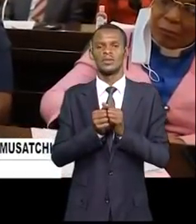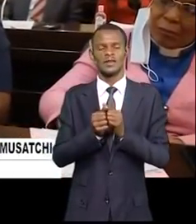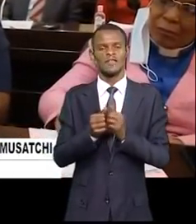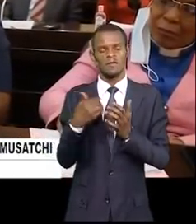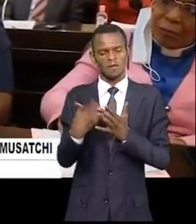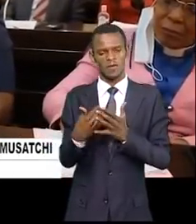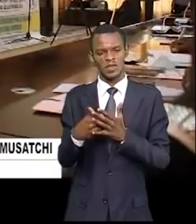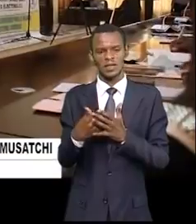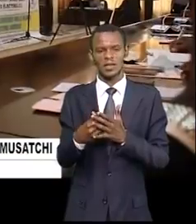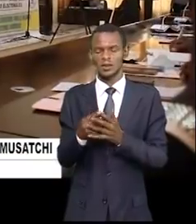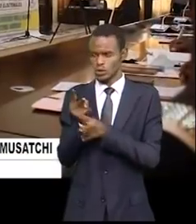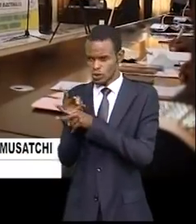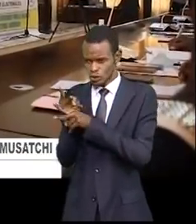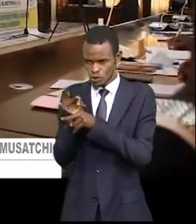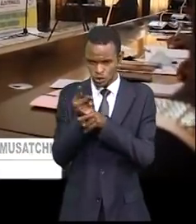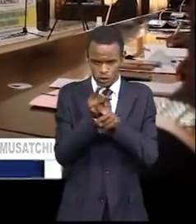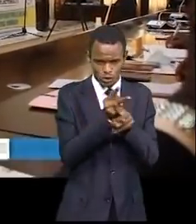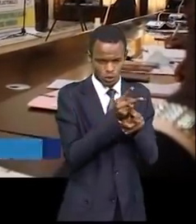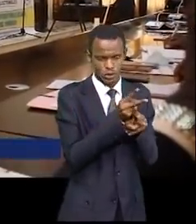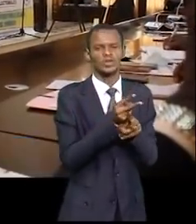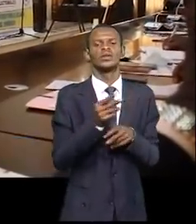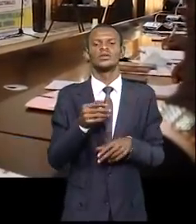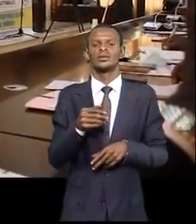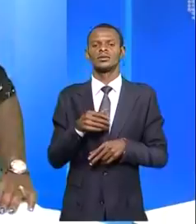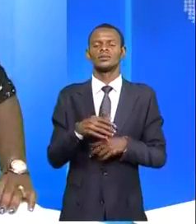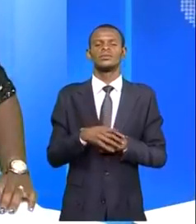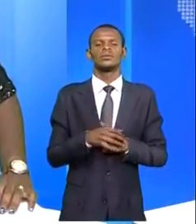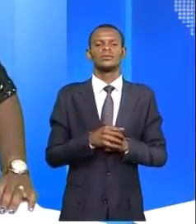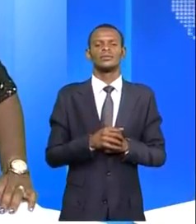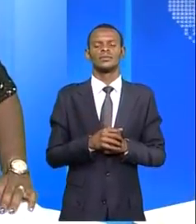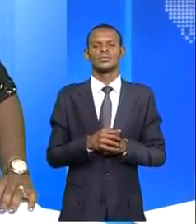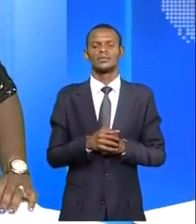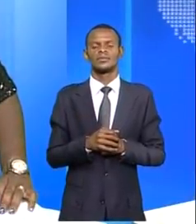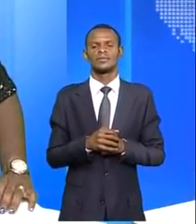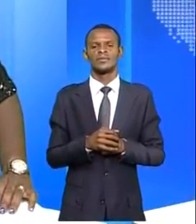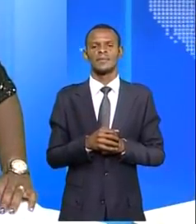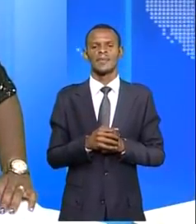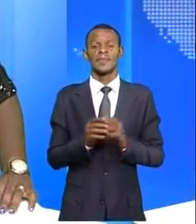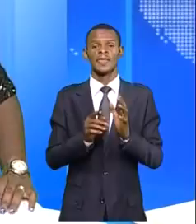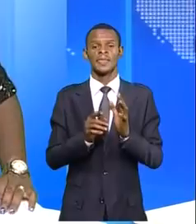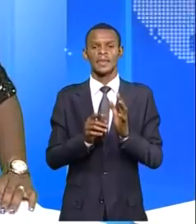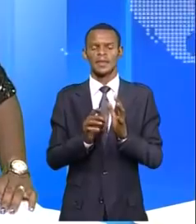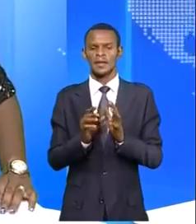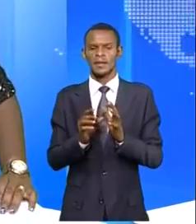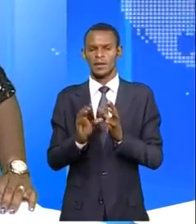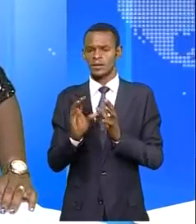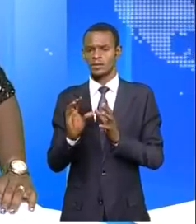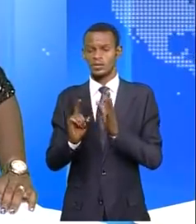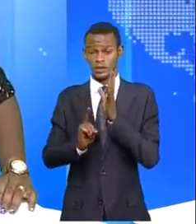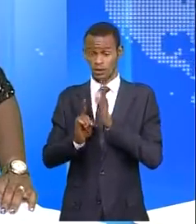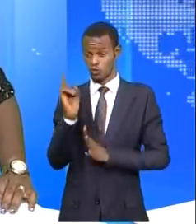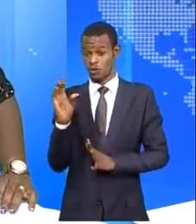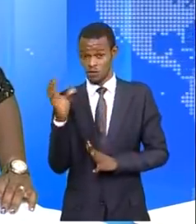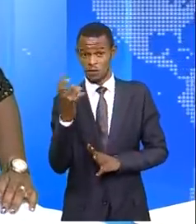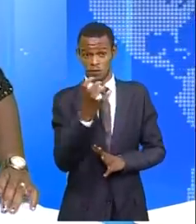surveillance citoyenne permanente dans ce processus électoral qu développement rural à présent gimme koulou a inauguré